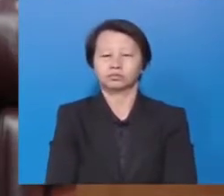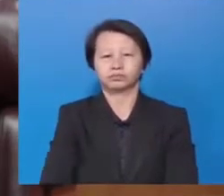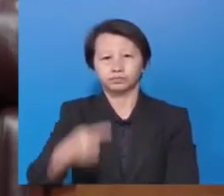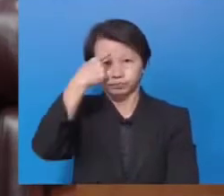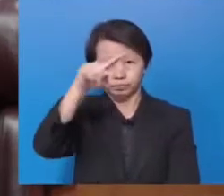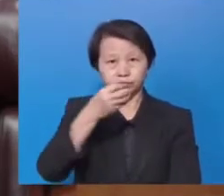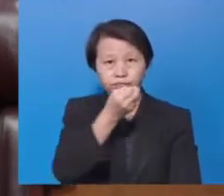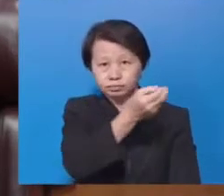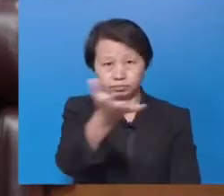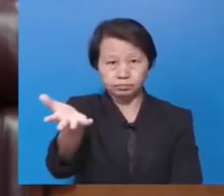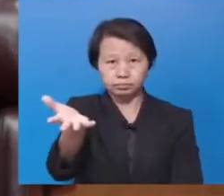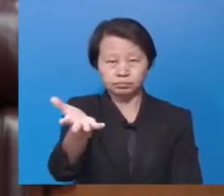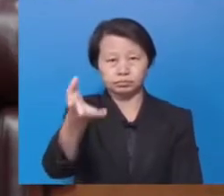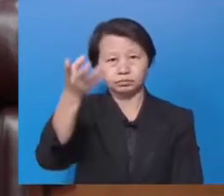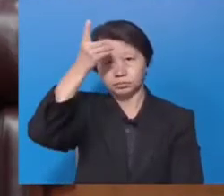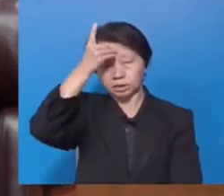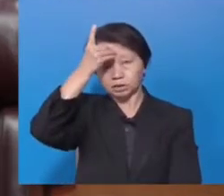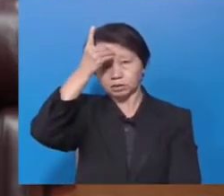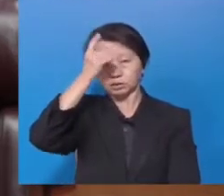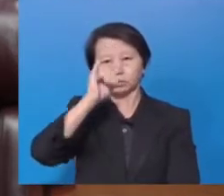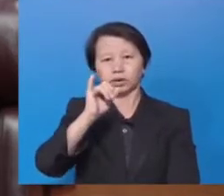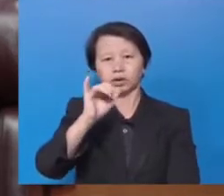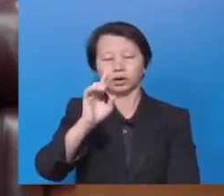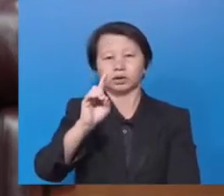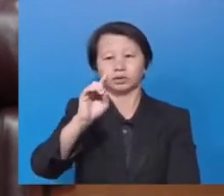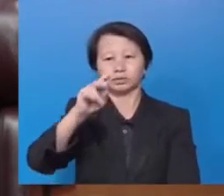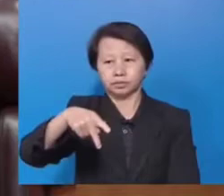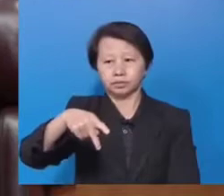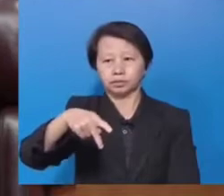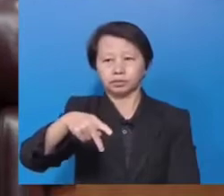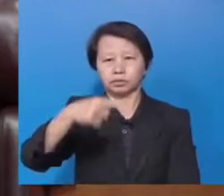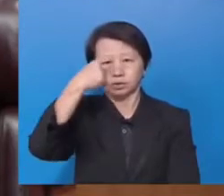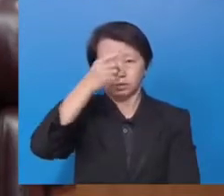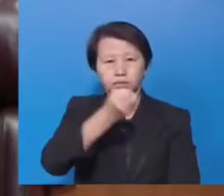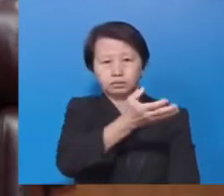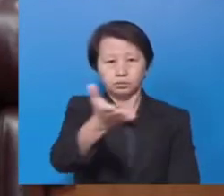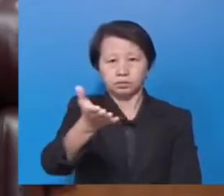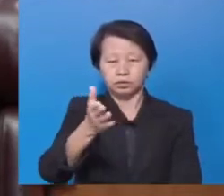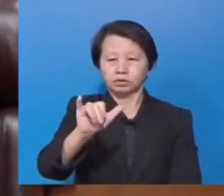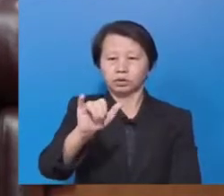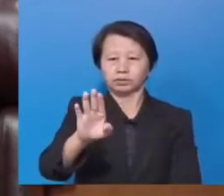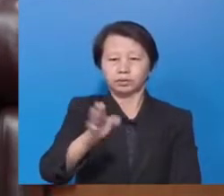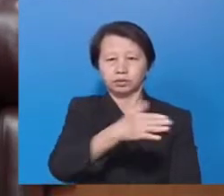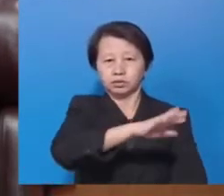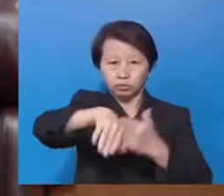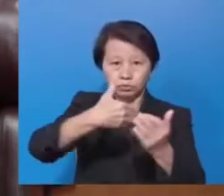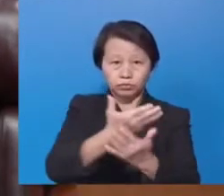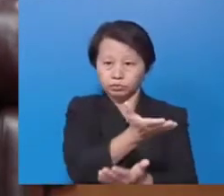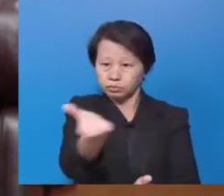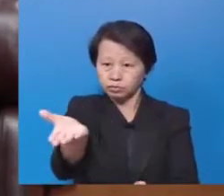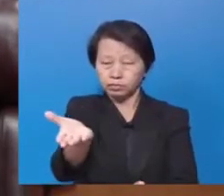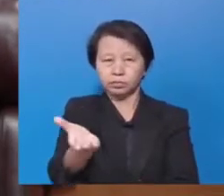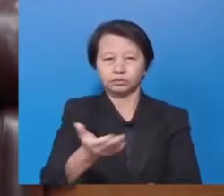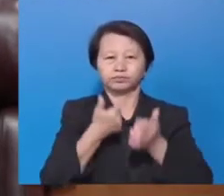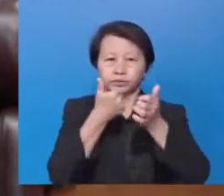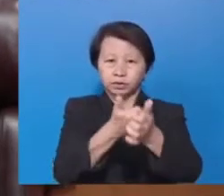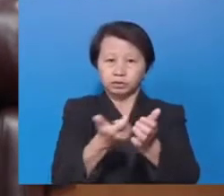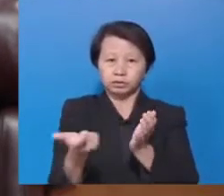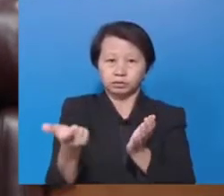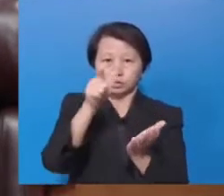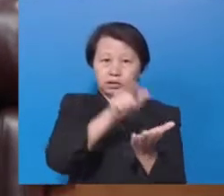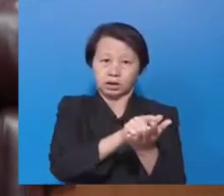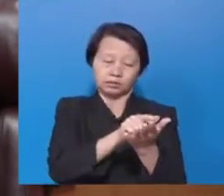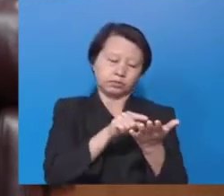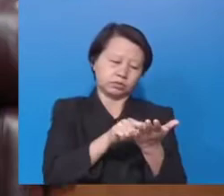untuk makluman betul-betul tantriani petualang untuk makluman ahli dewan yang mulia ini berdasarkan